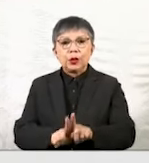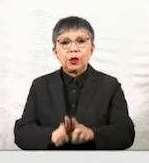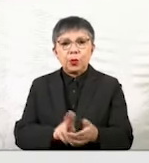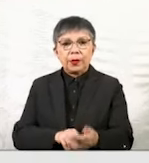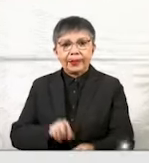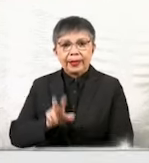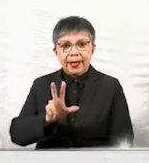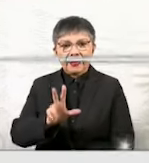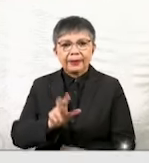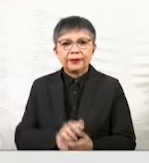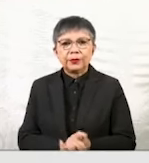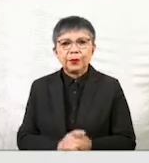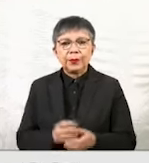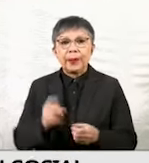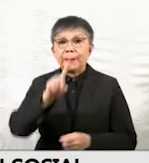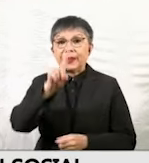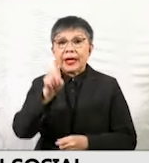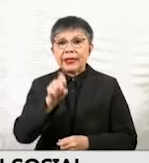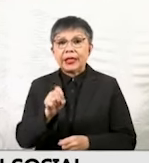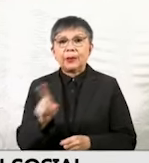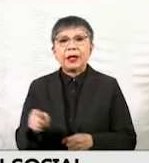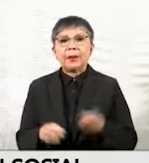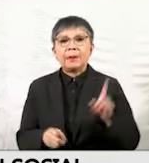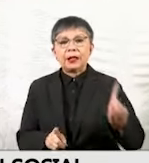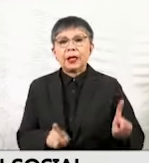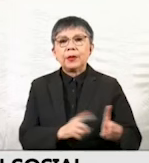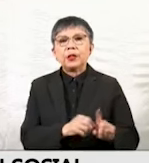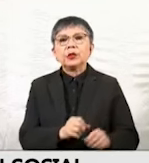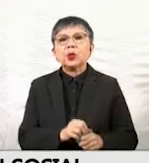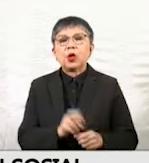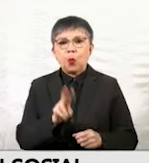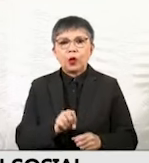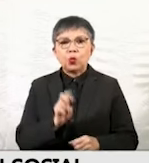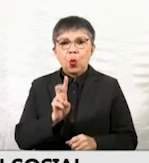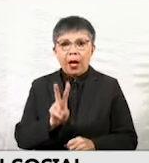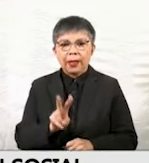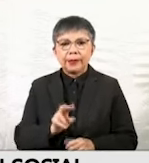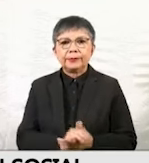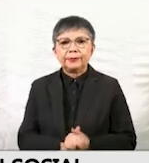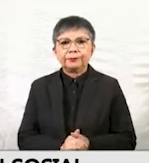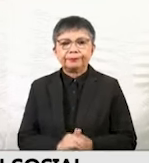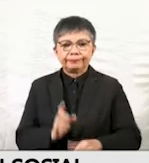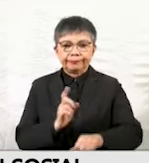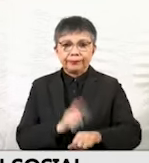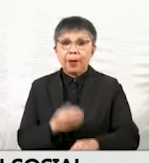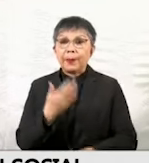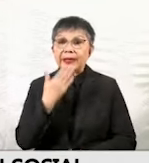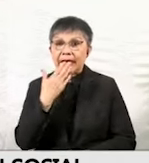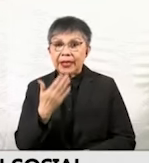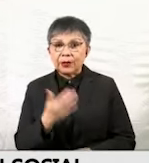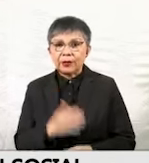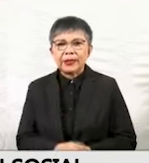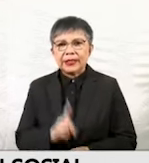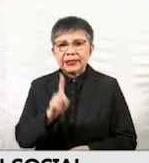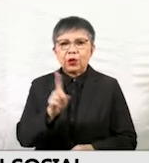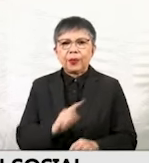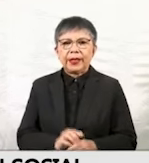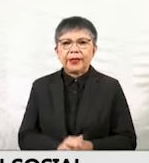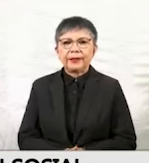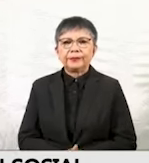3 untuk memberikan pertanyaan kepada pasangan calon nomor urut 2 waktu anda untuk mengajukan pertanyaan 1 menit